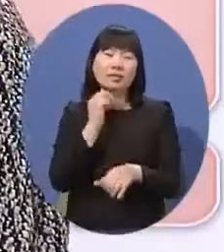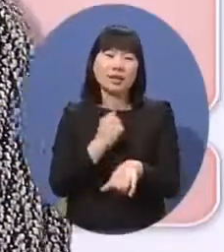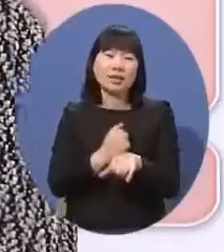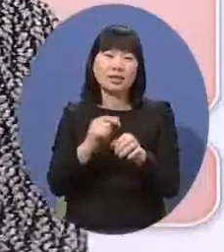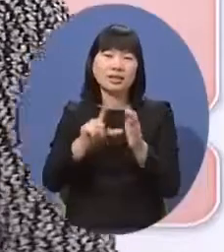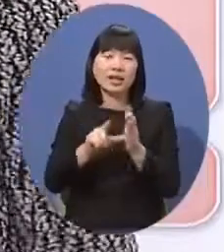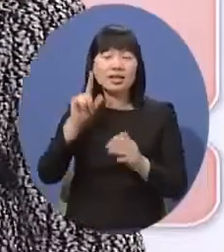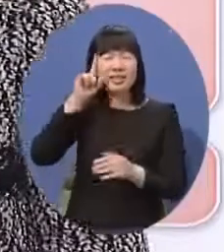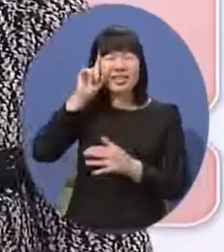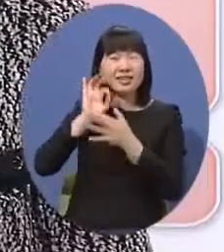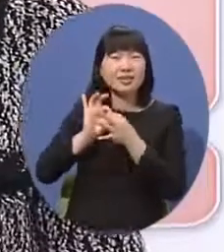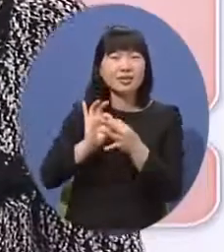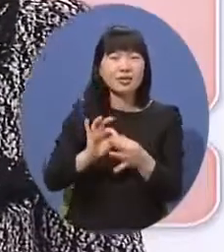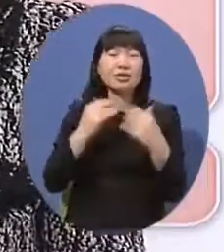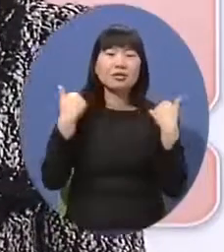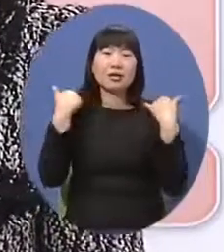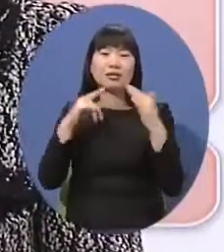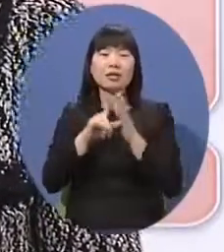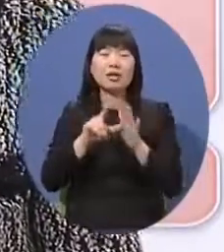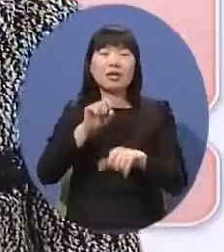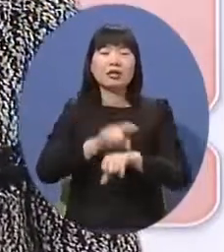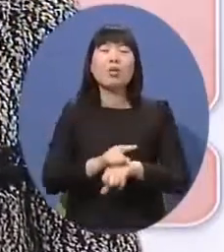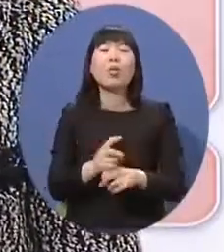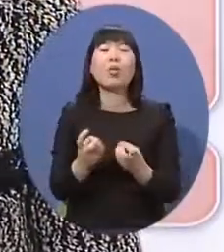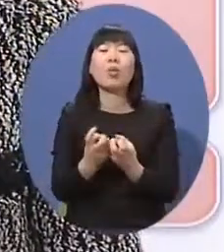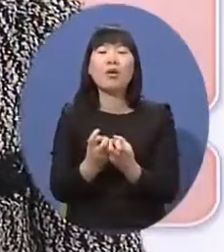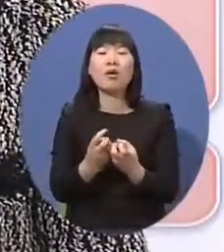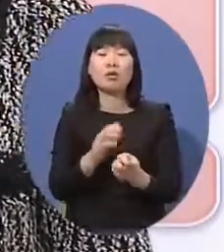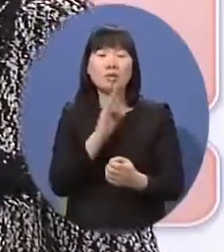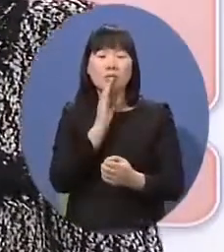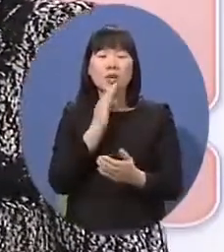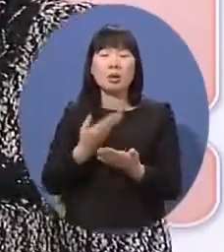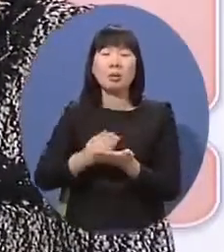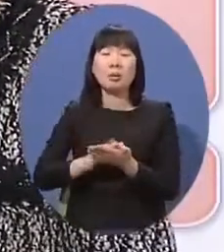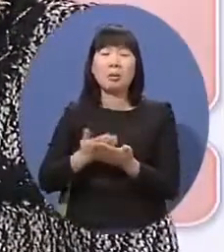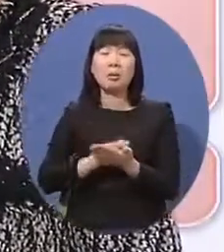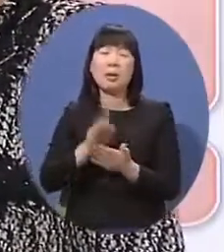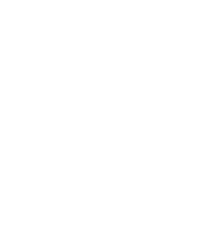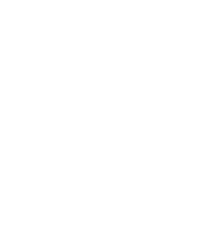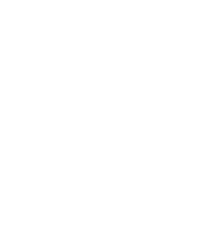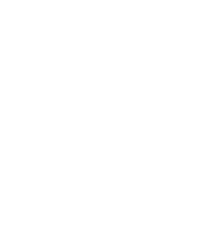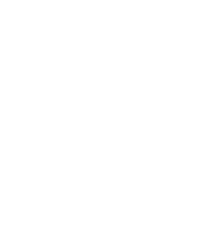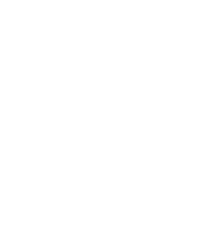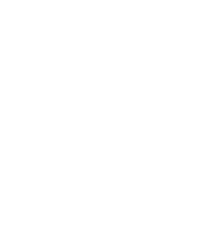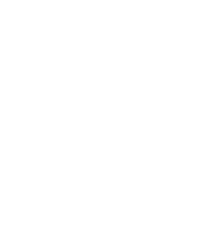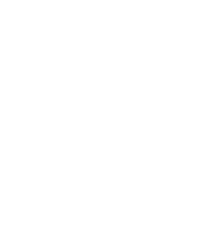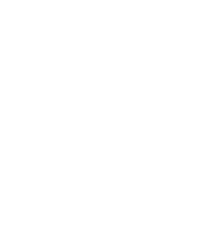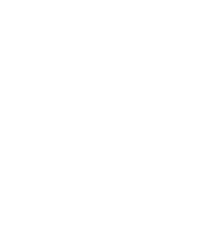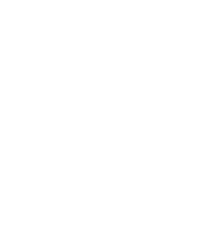스트레스가 계속 지속되면 성인이 돼서 성격이 어떻게 되겠어요? 굉장히 변덕스러운 성격이 됩니다.